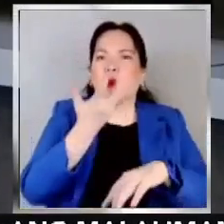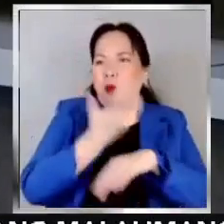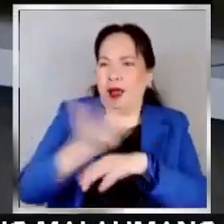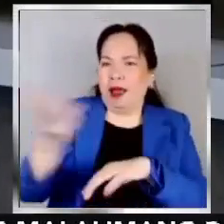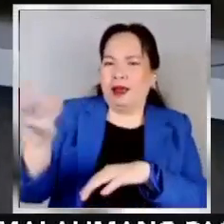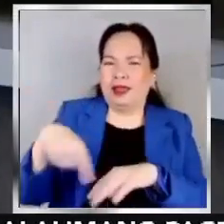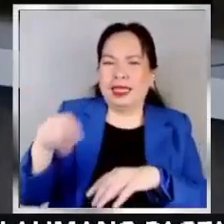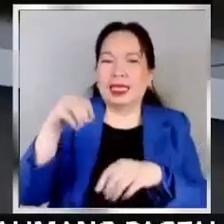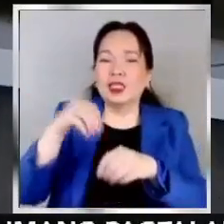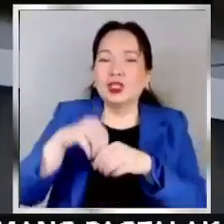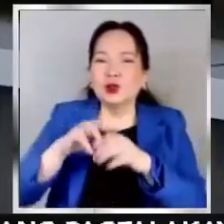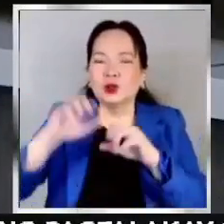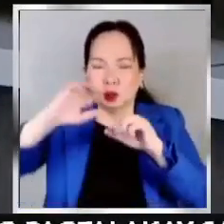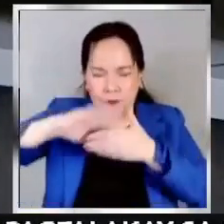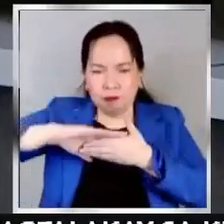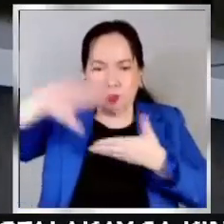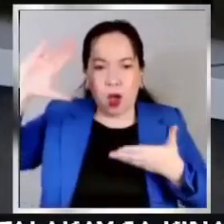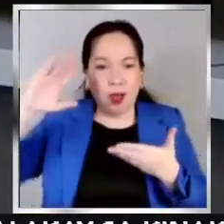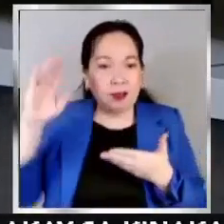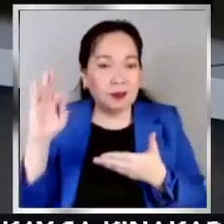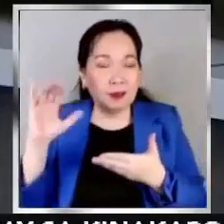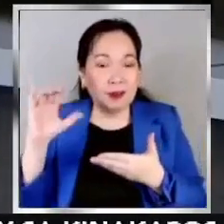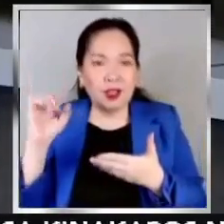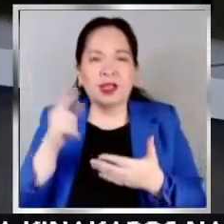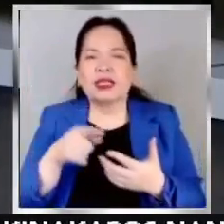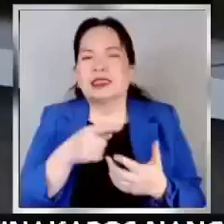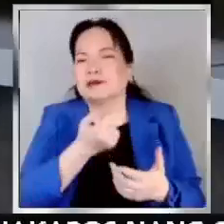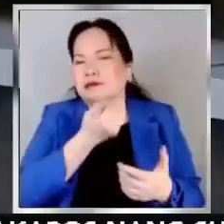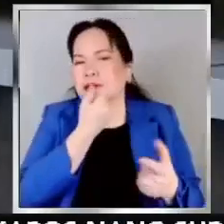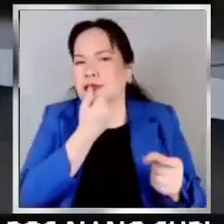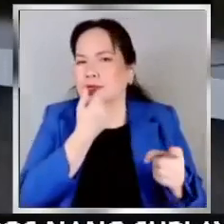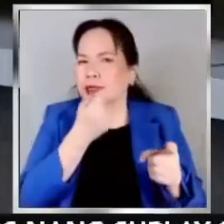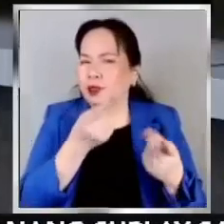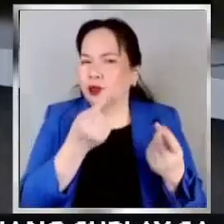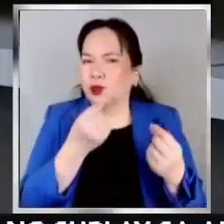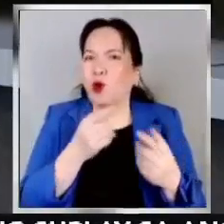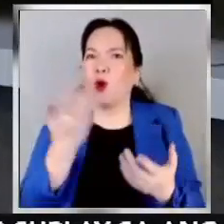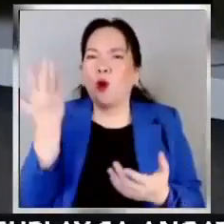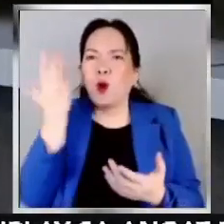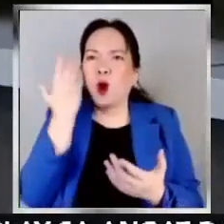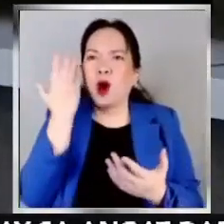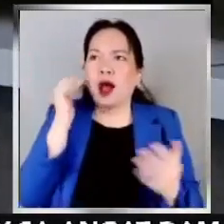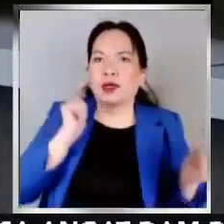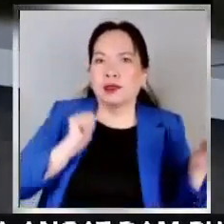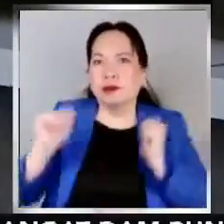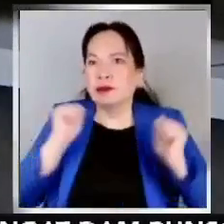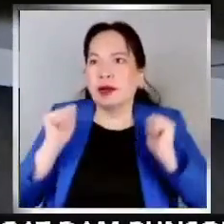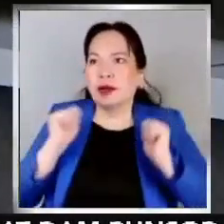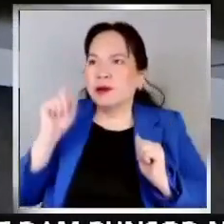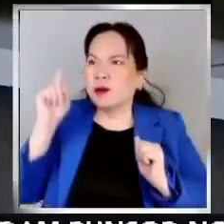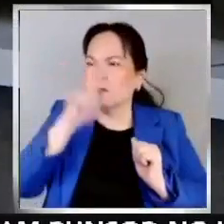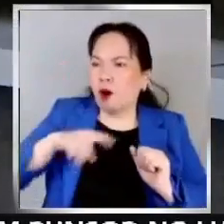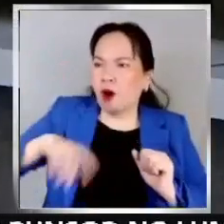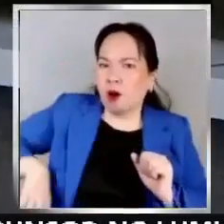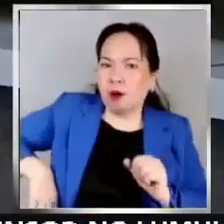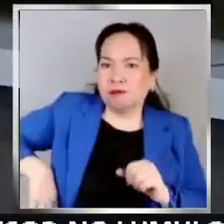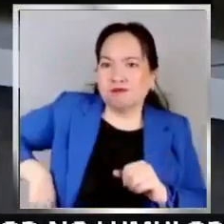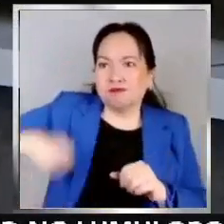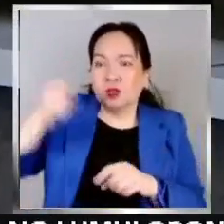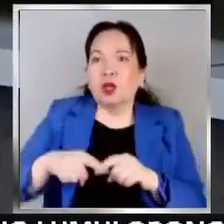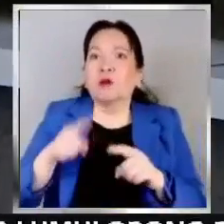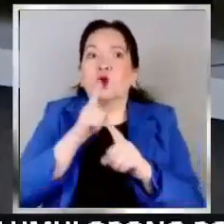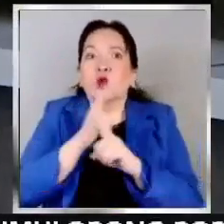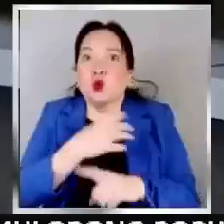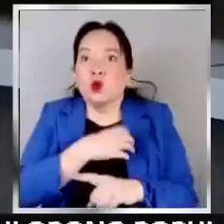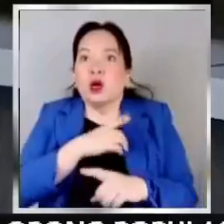kasi biro ang idinulot ng ikinasang pekeng pandurukot na nirespondehan ng isang totoong pulis. Ang tensyonadong